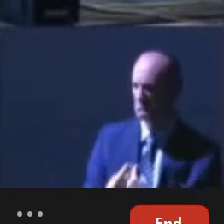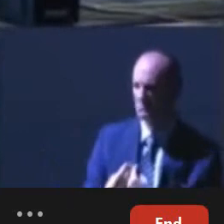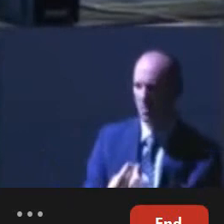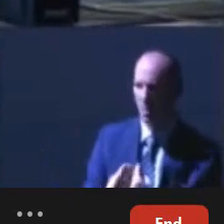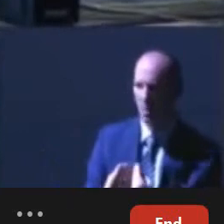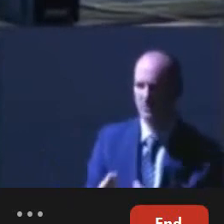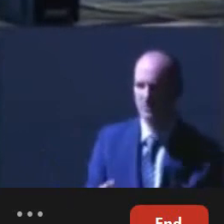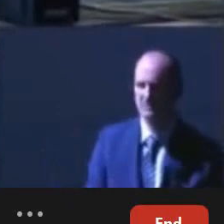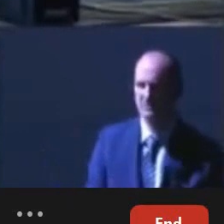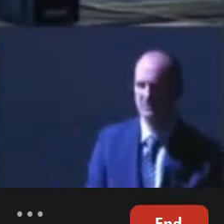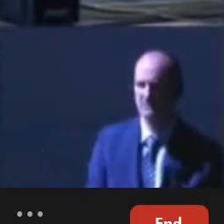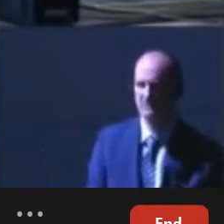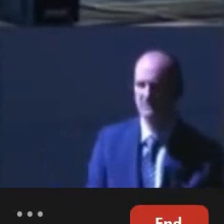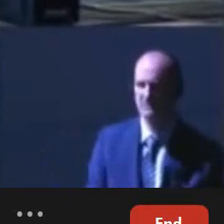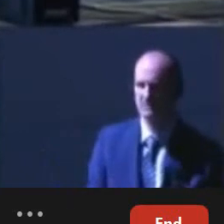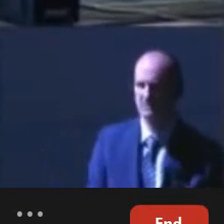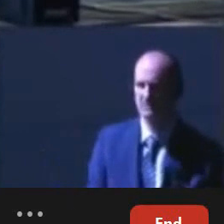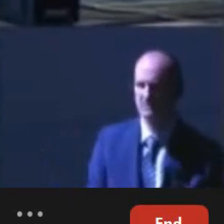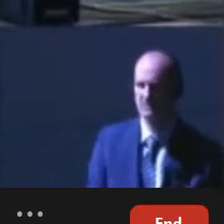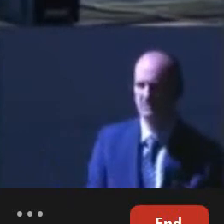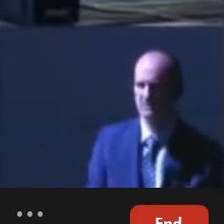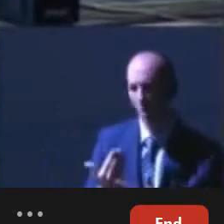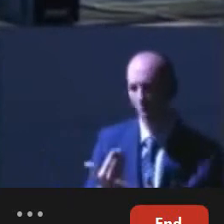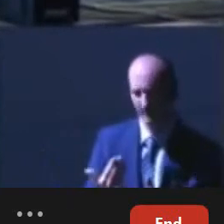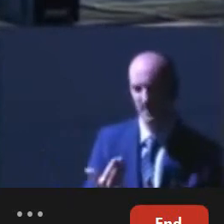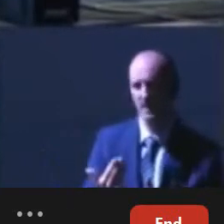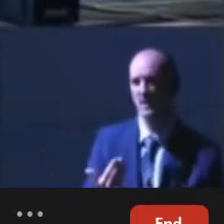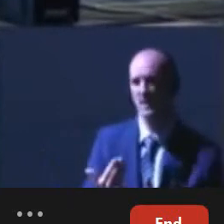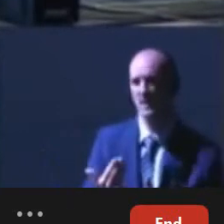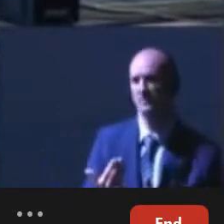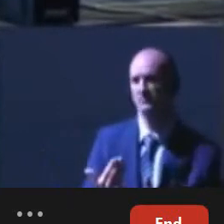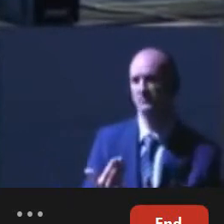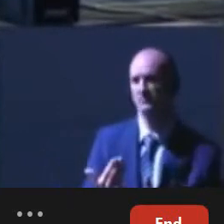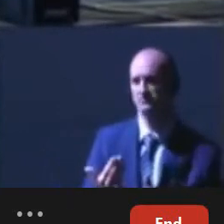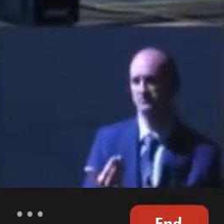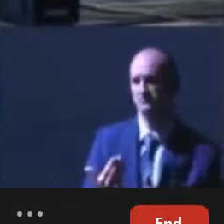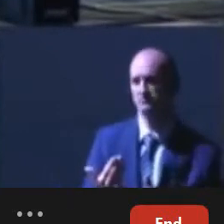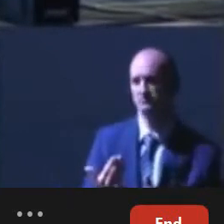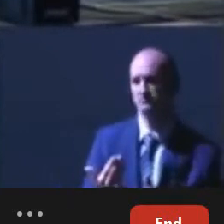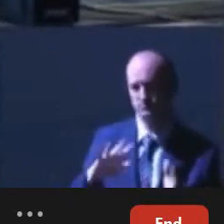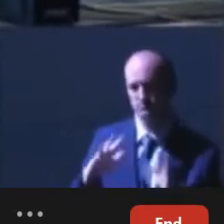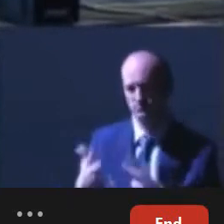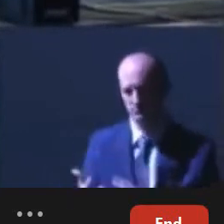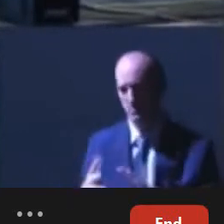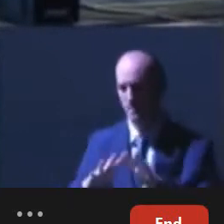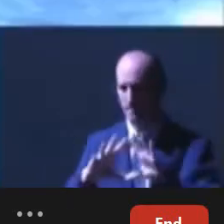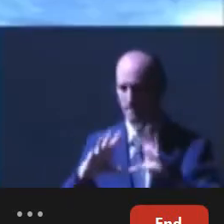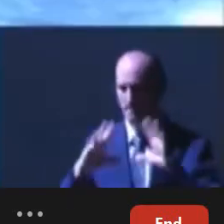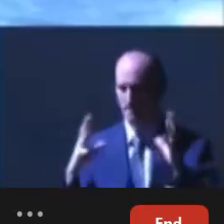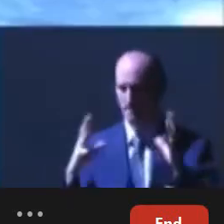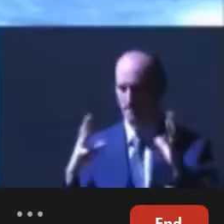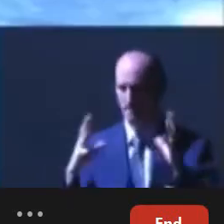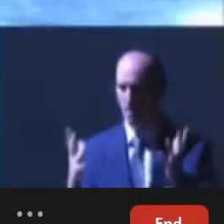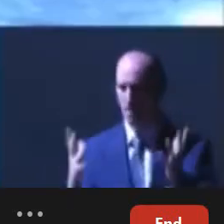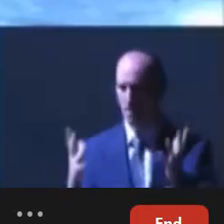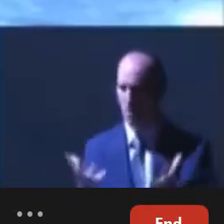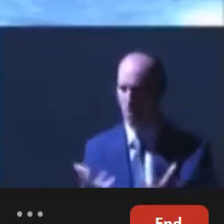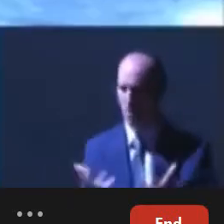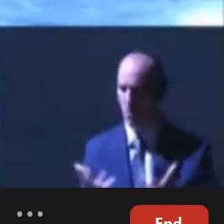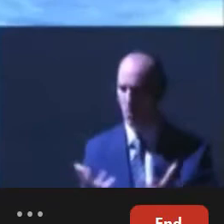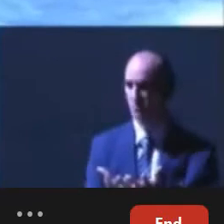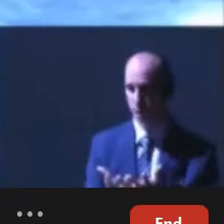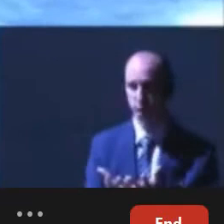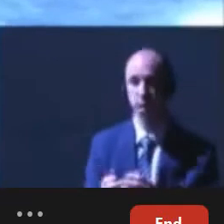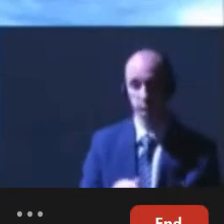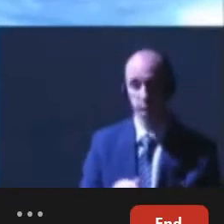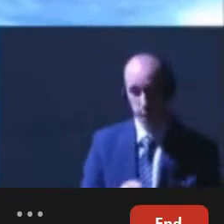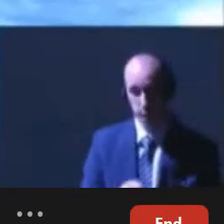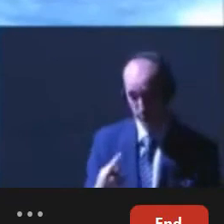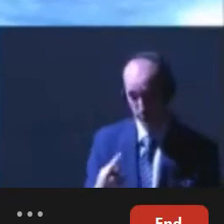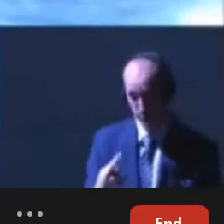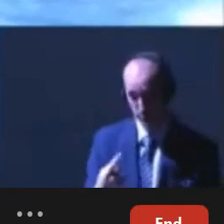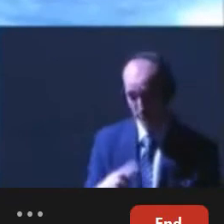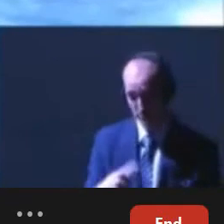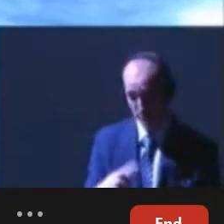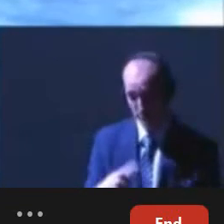tế tiền hóa thế giới. Và tôi thấy cái NEMI